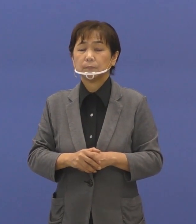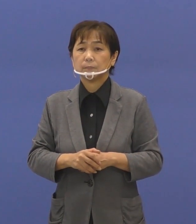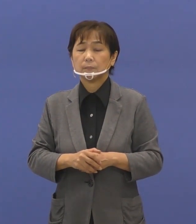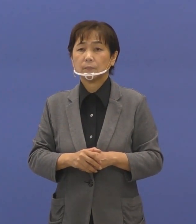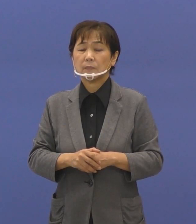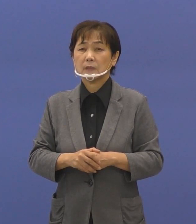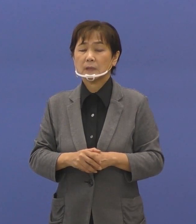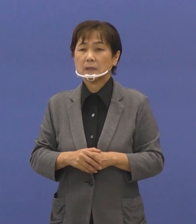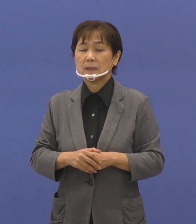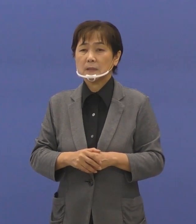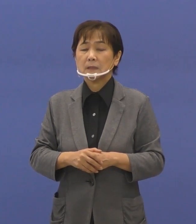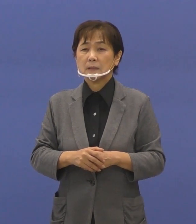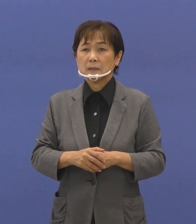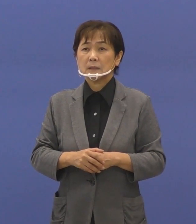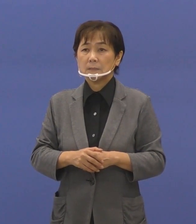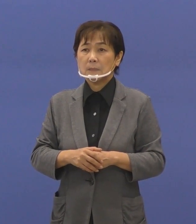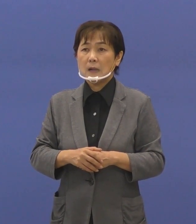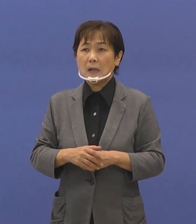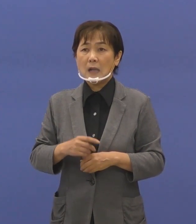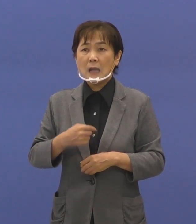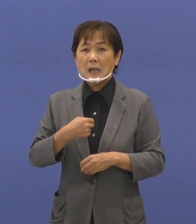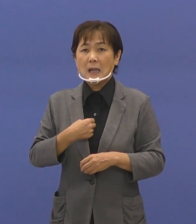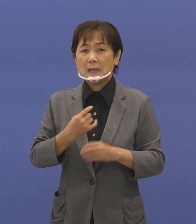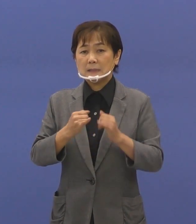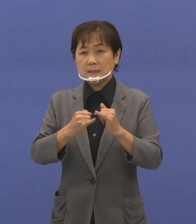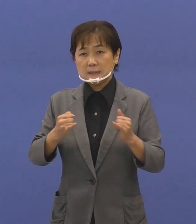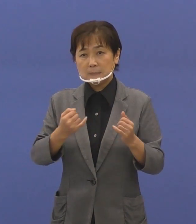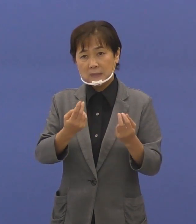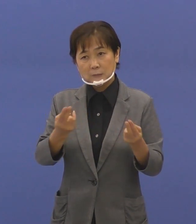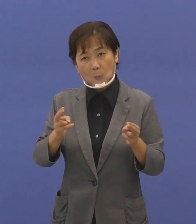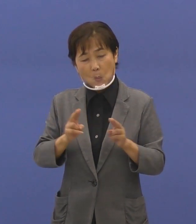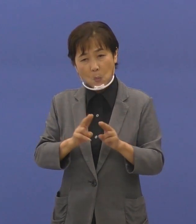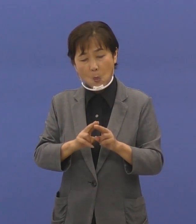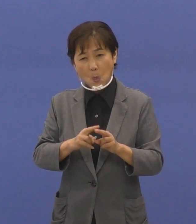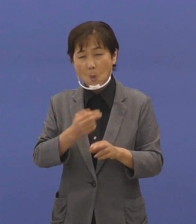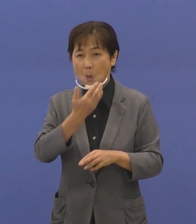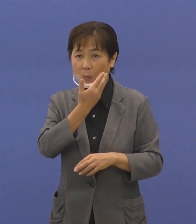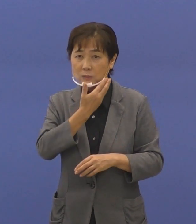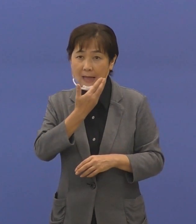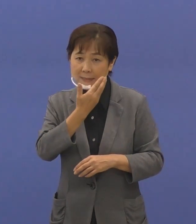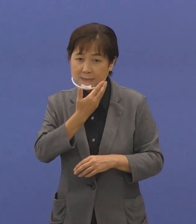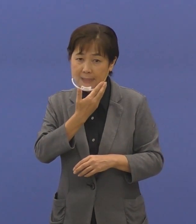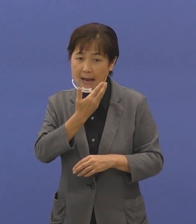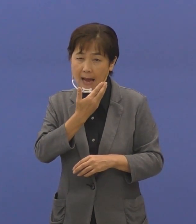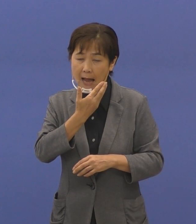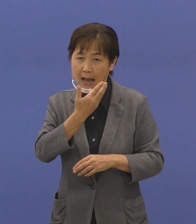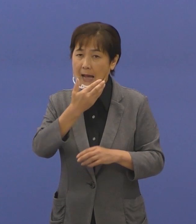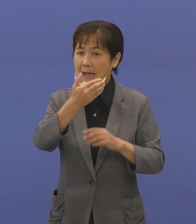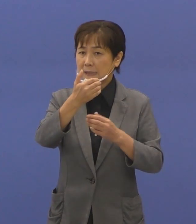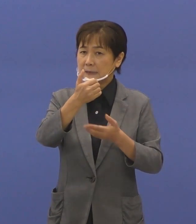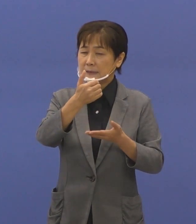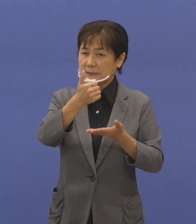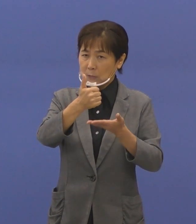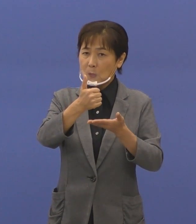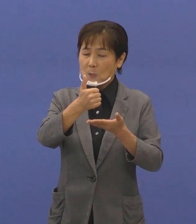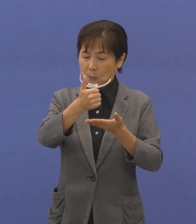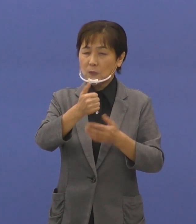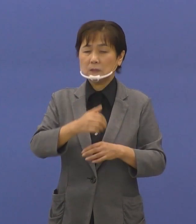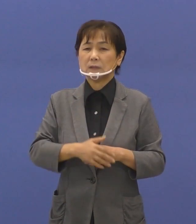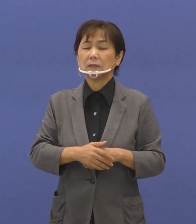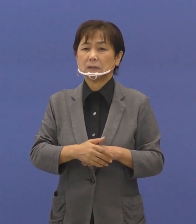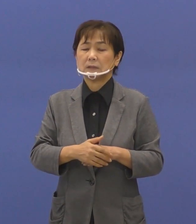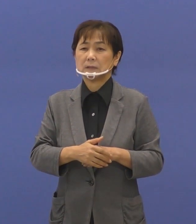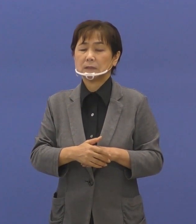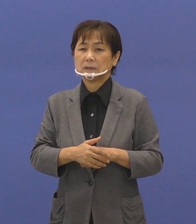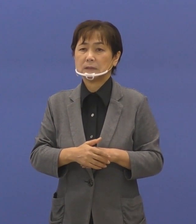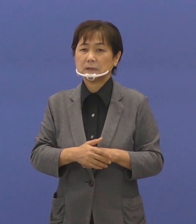元総裁と申し上げましょうか、党の重要な役についているような方が、今